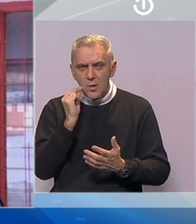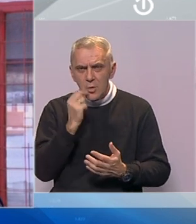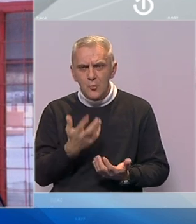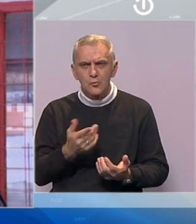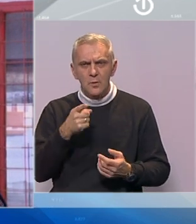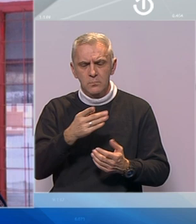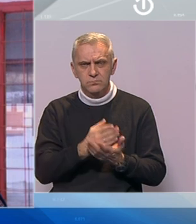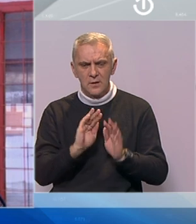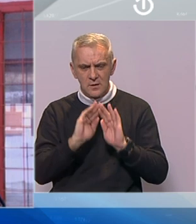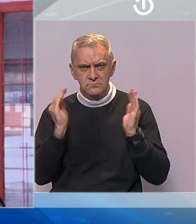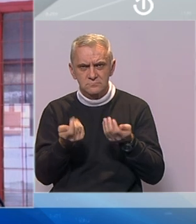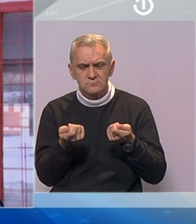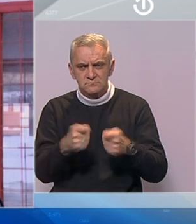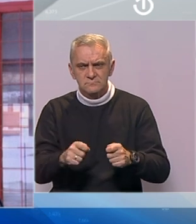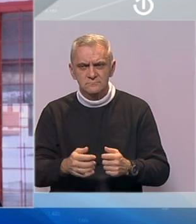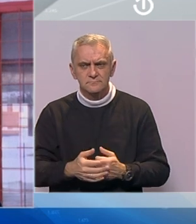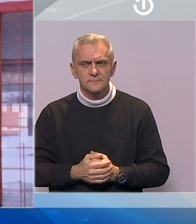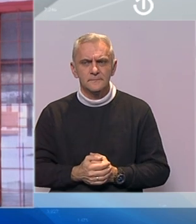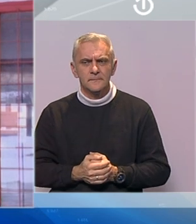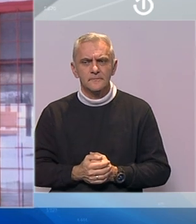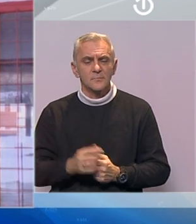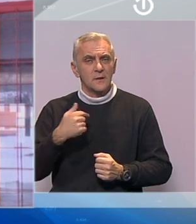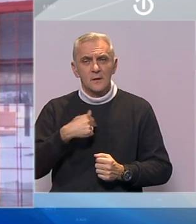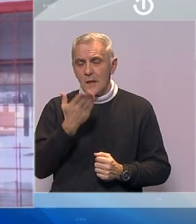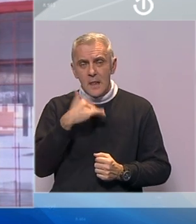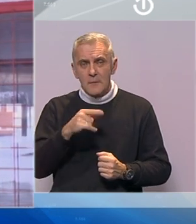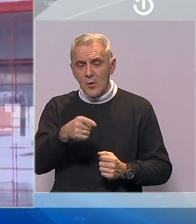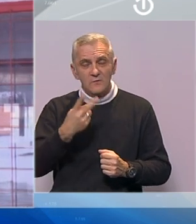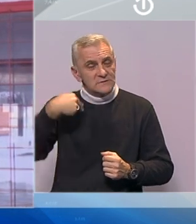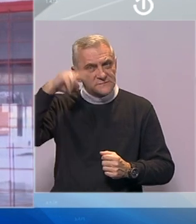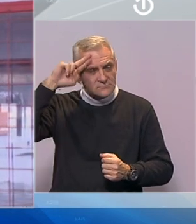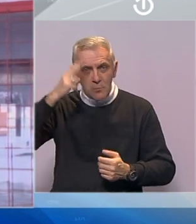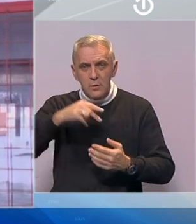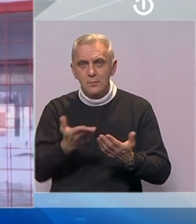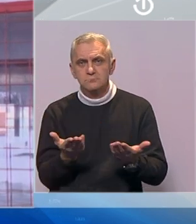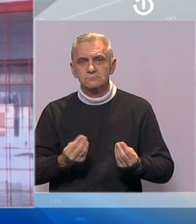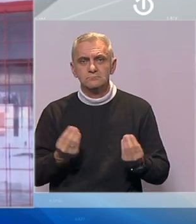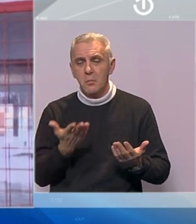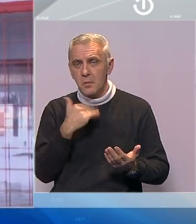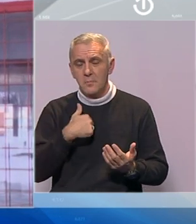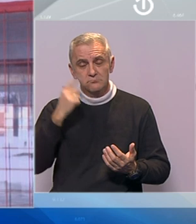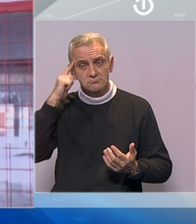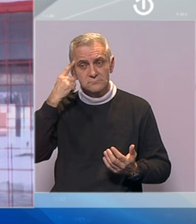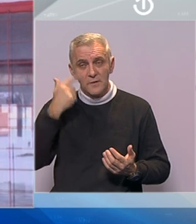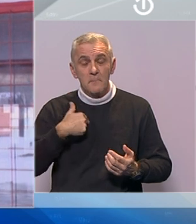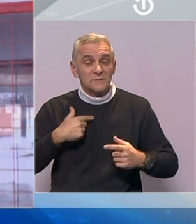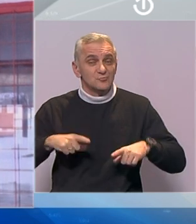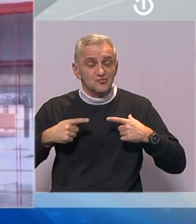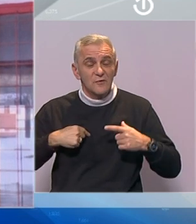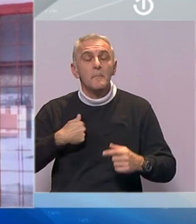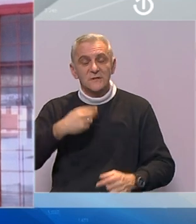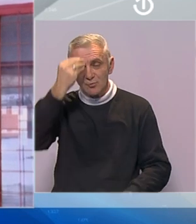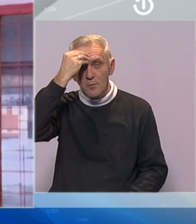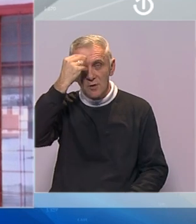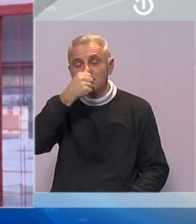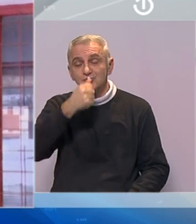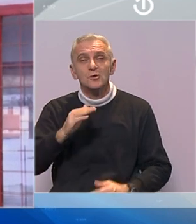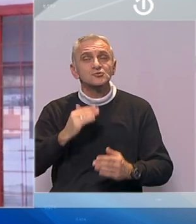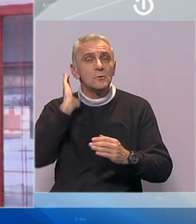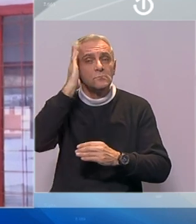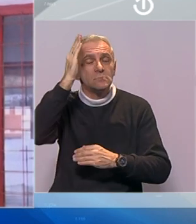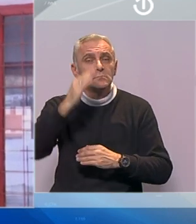boravili ovim kazamatima, razumite. Mi nema ovdje ni spomen obilježa za to. Mislim, evo, dok smo mi živi, mi ćemo pamtiti to, a šta će to